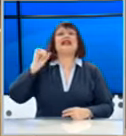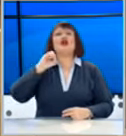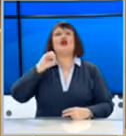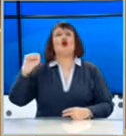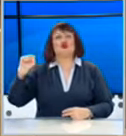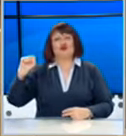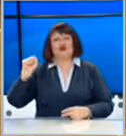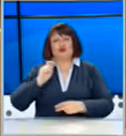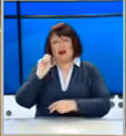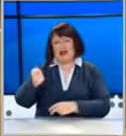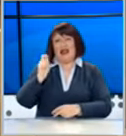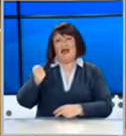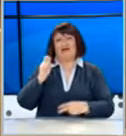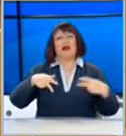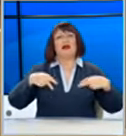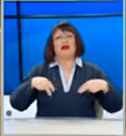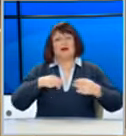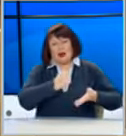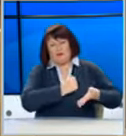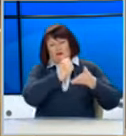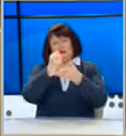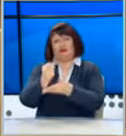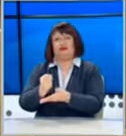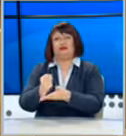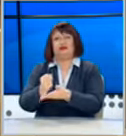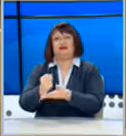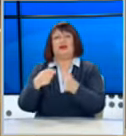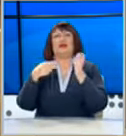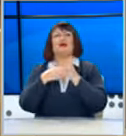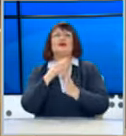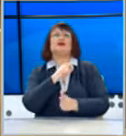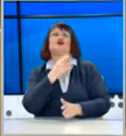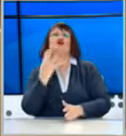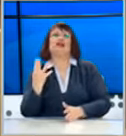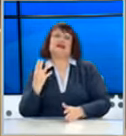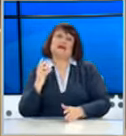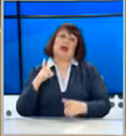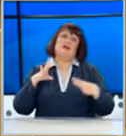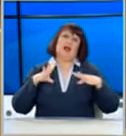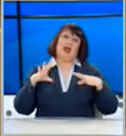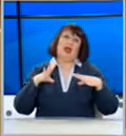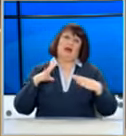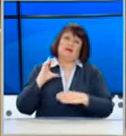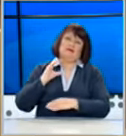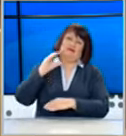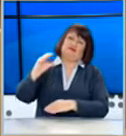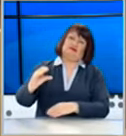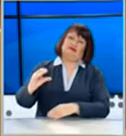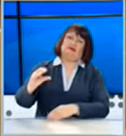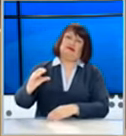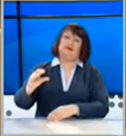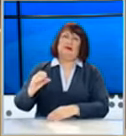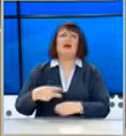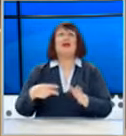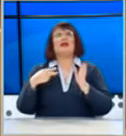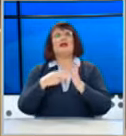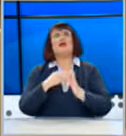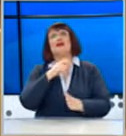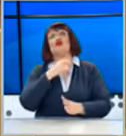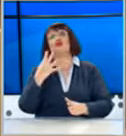ήταν να δοθούν ως κρατική χρηματοδότηση μέσα στο 24 και παραπέμπει για τις αποφάσεις του 25 και